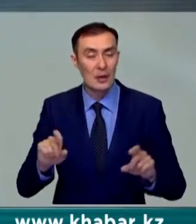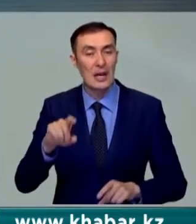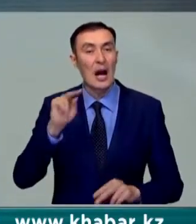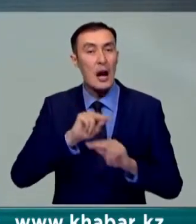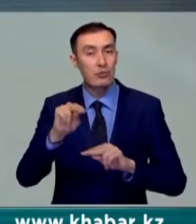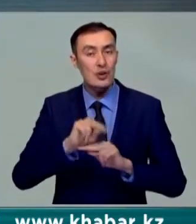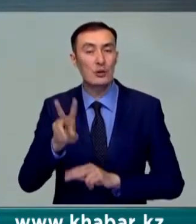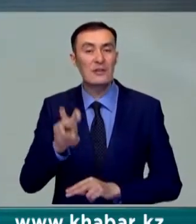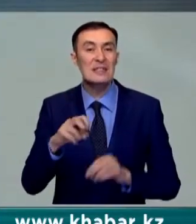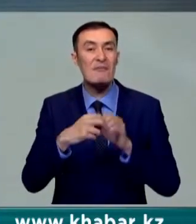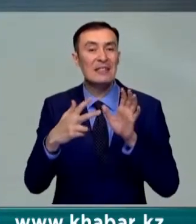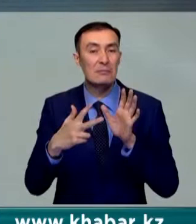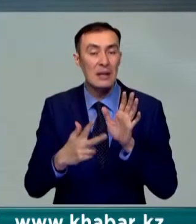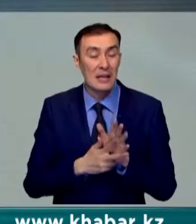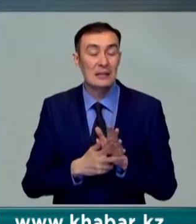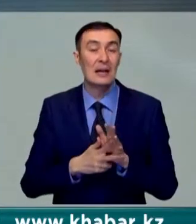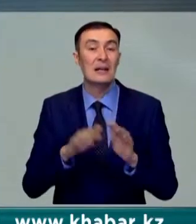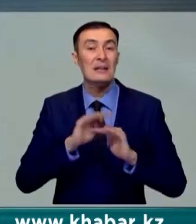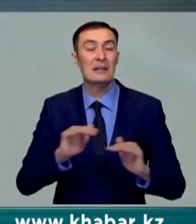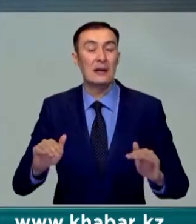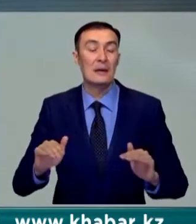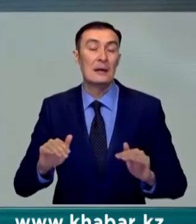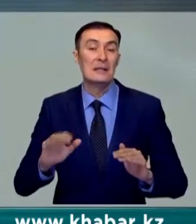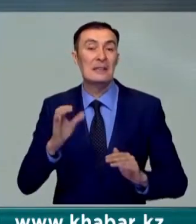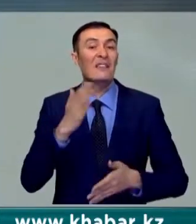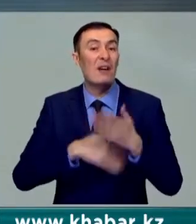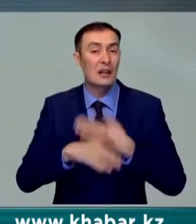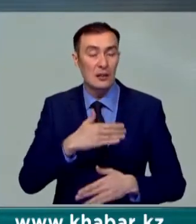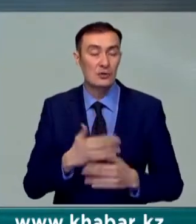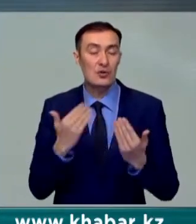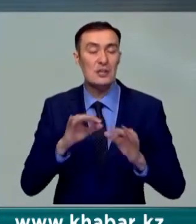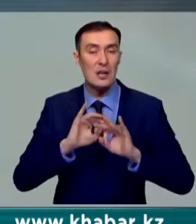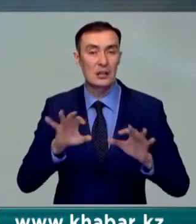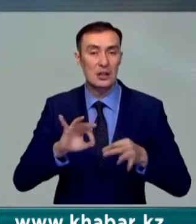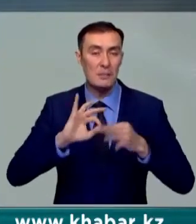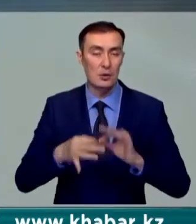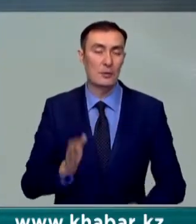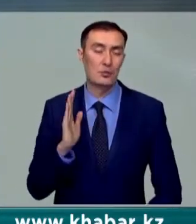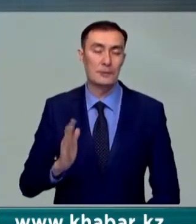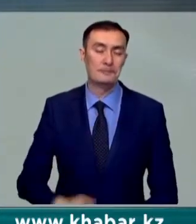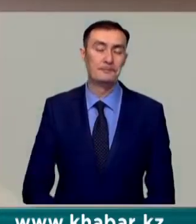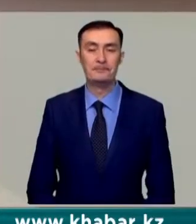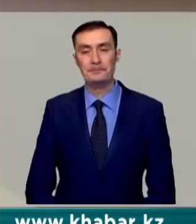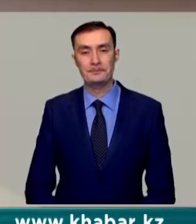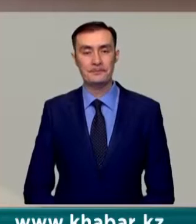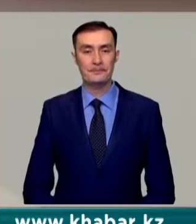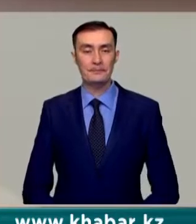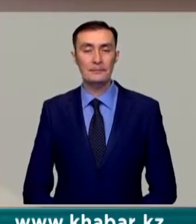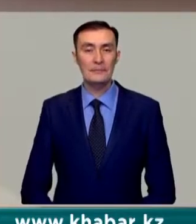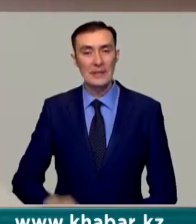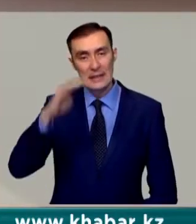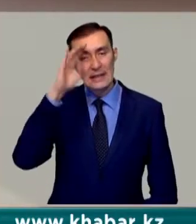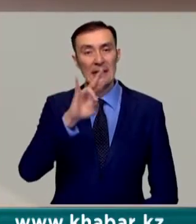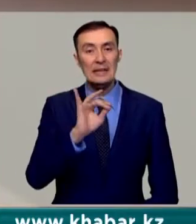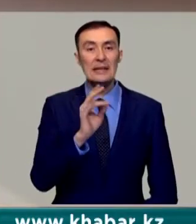знания получают 218 особенных учеников. Артем Грапов расскажет подробнее. Никита